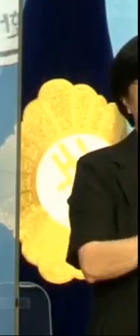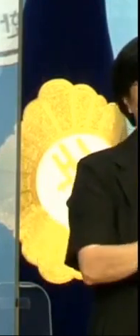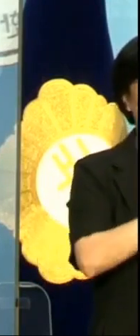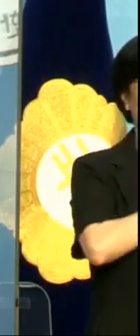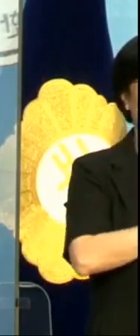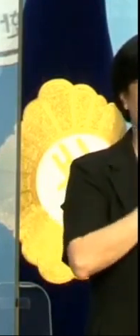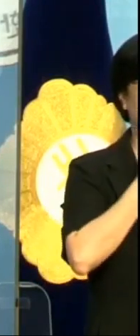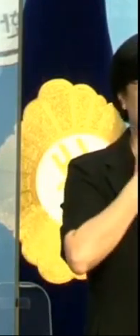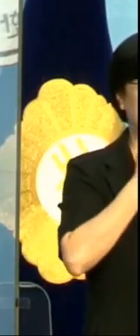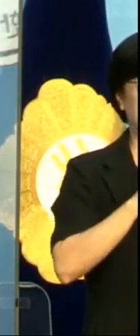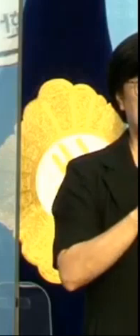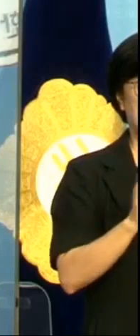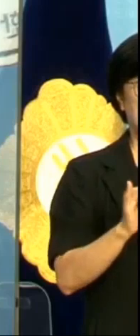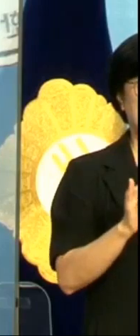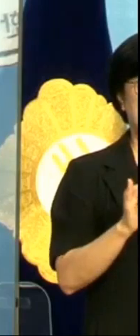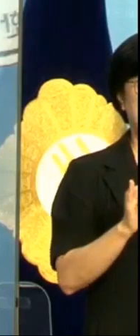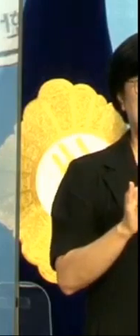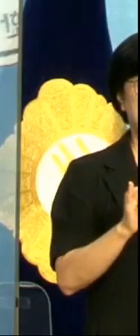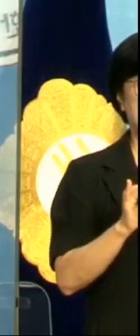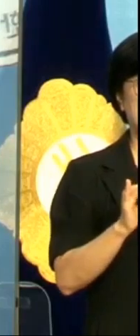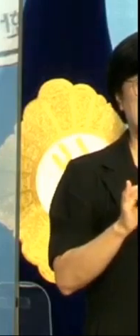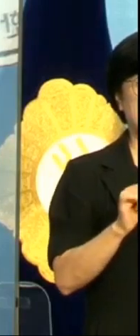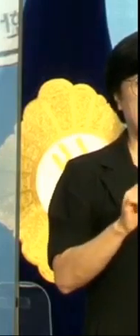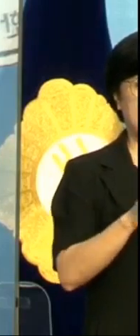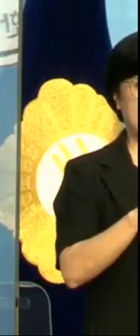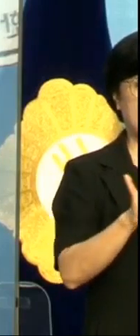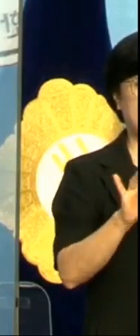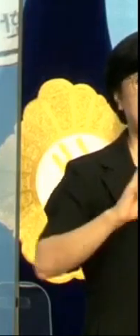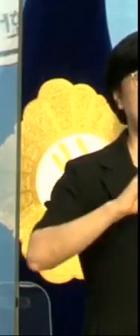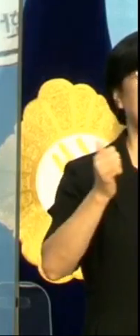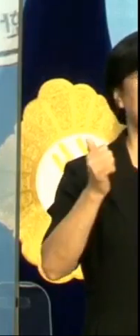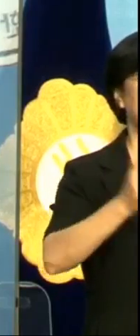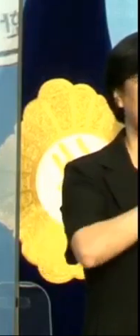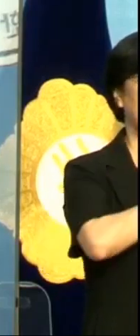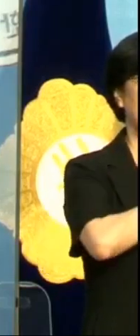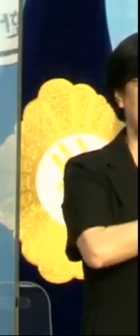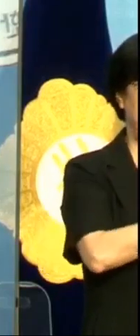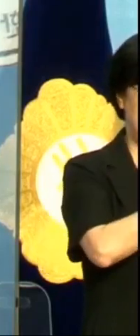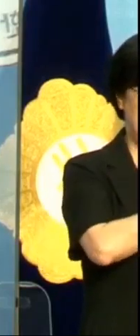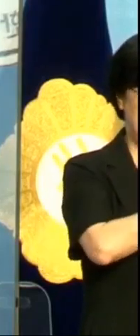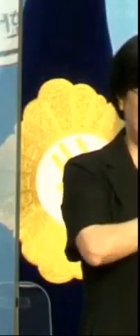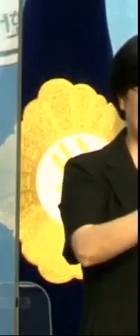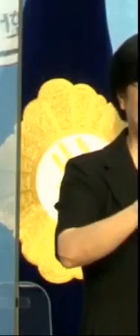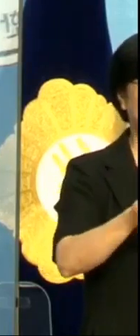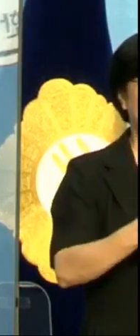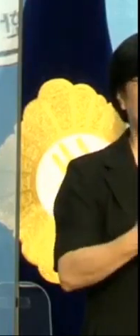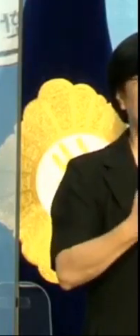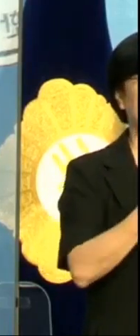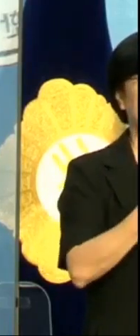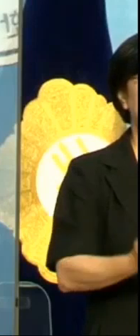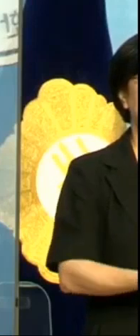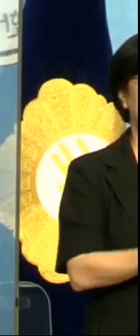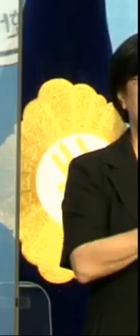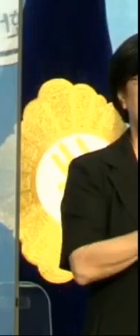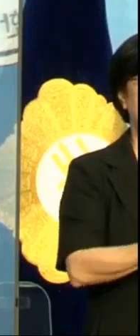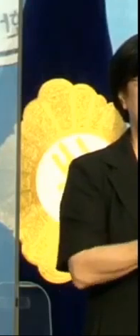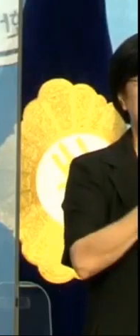없는 아 이 사람들의 국회의원 자격 박탈과 재발방지 대책을 핥고 이